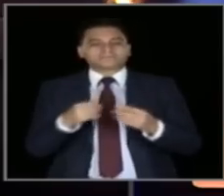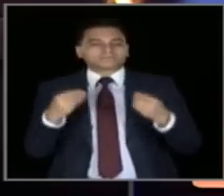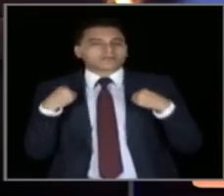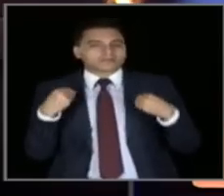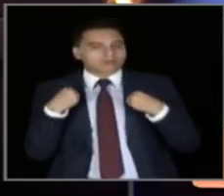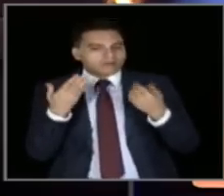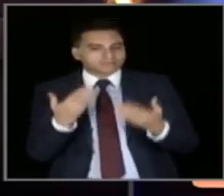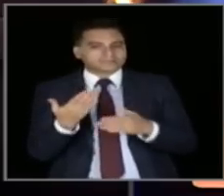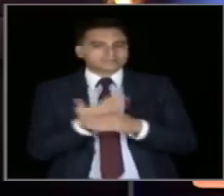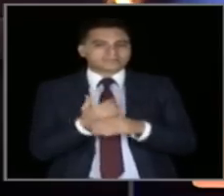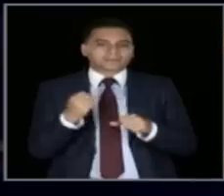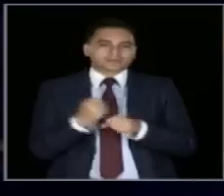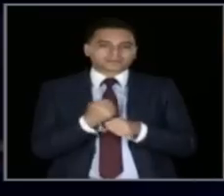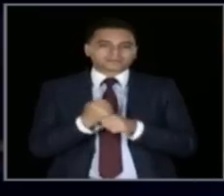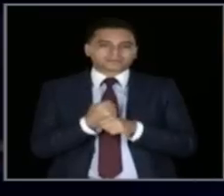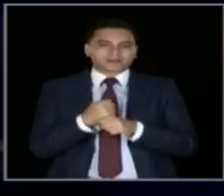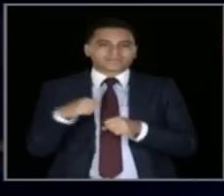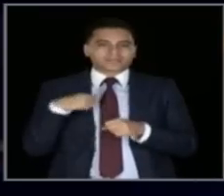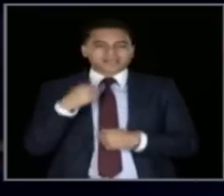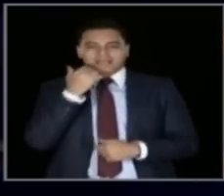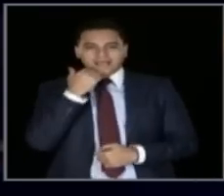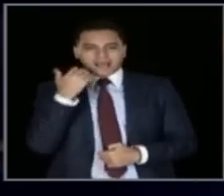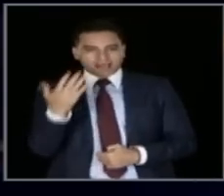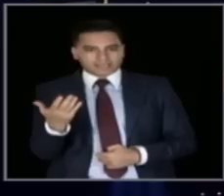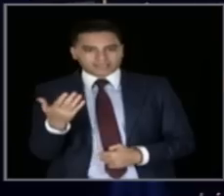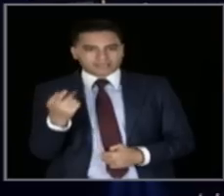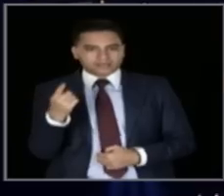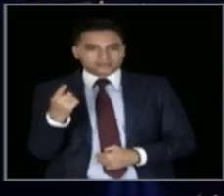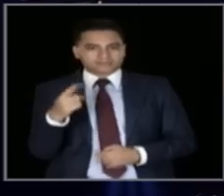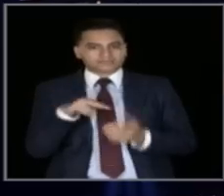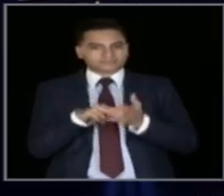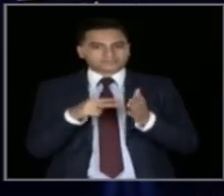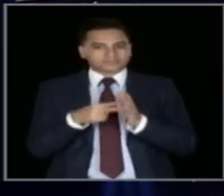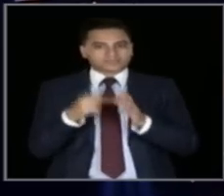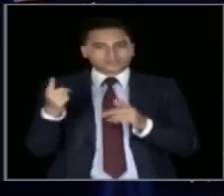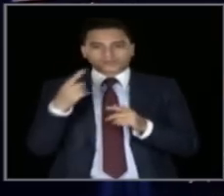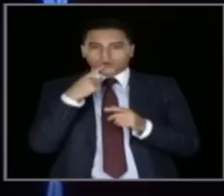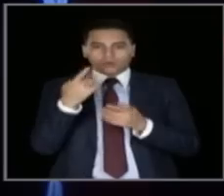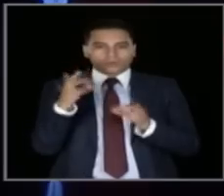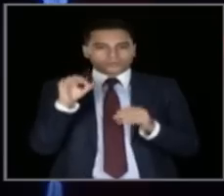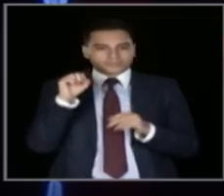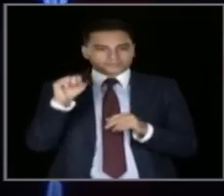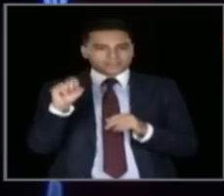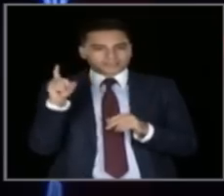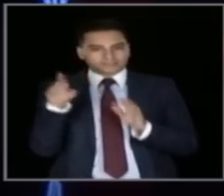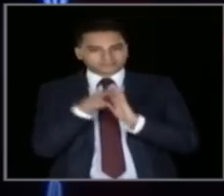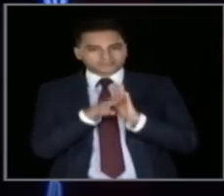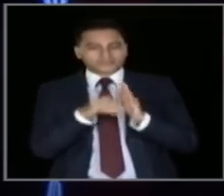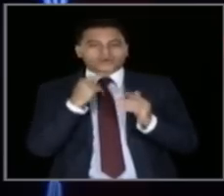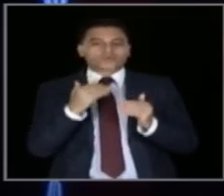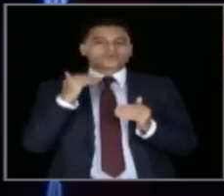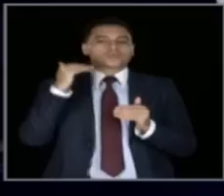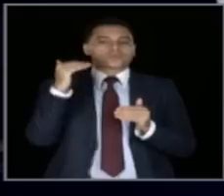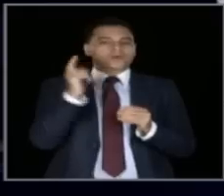الرياضة يعني وكده، واشتغل في نادي الاهلي برضو. بص يا مفين، بتطبق كل اللي انت قلتيه، ما عندهاش سقف